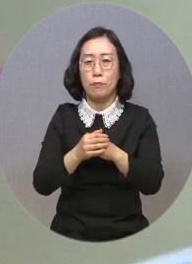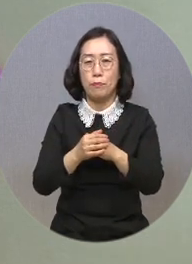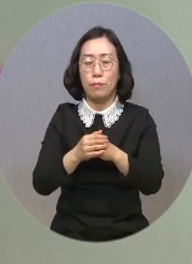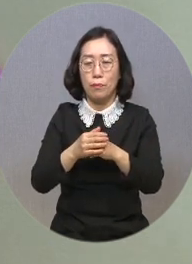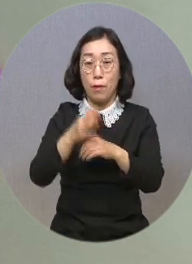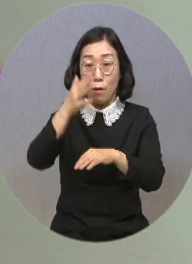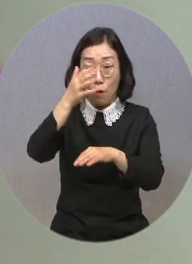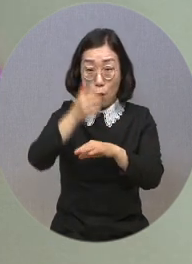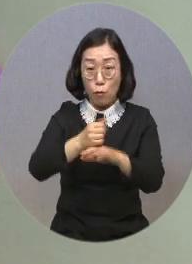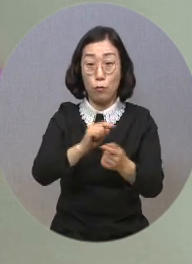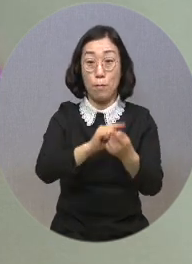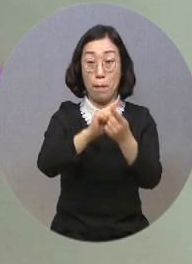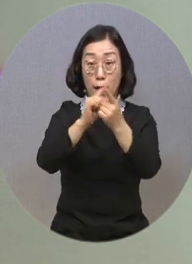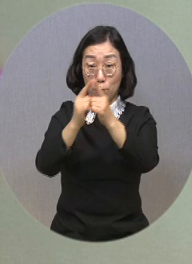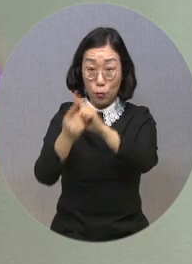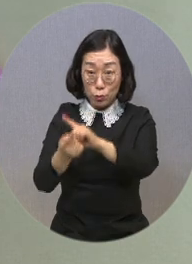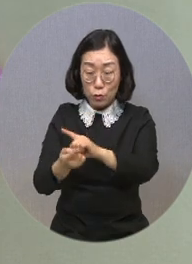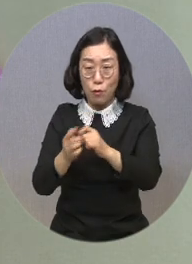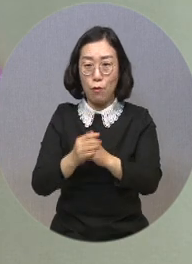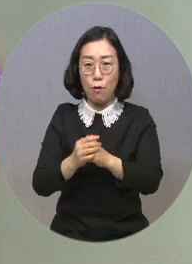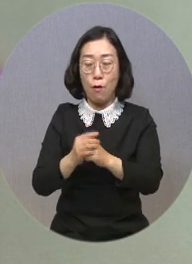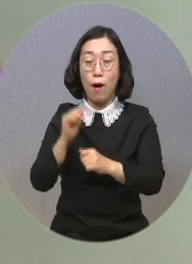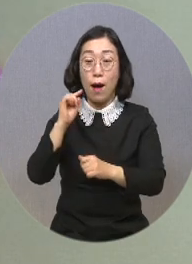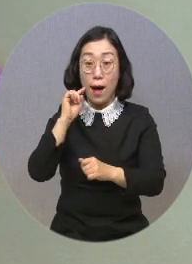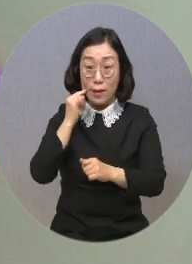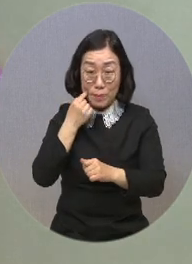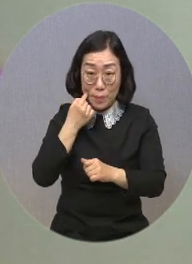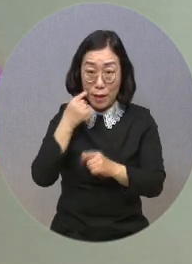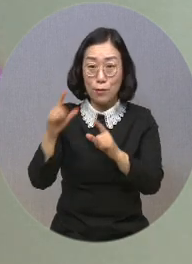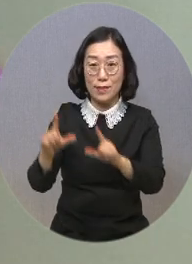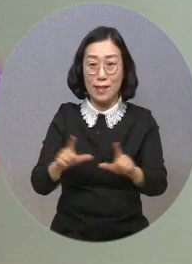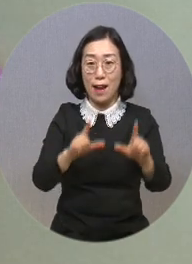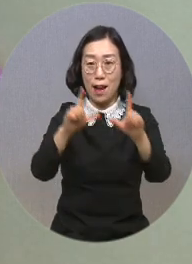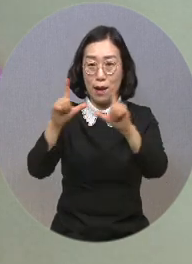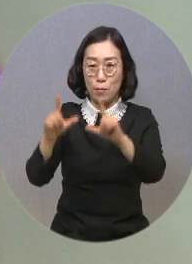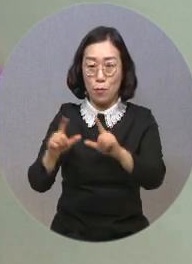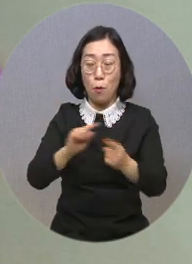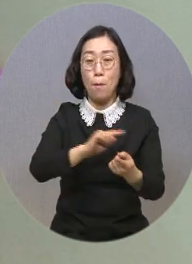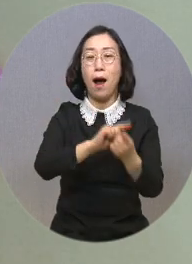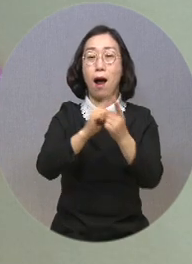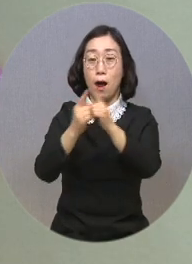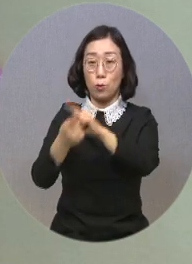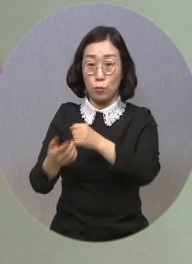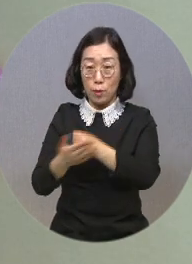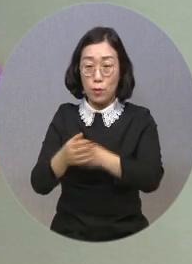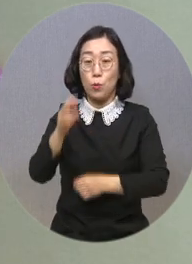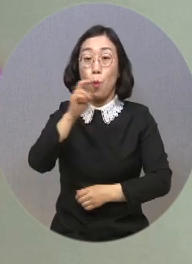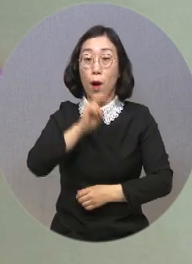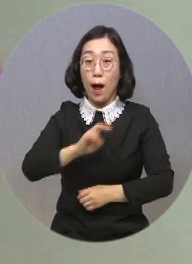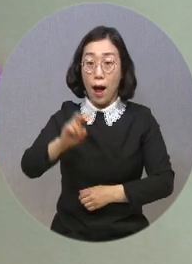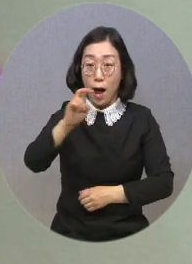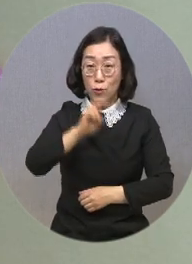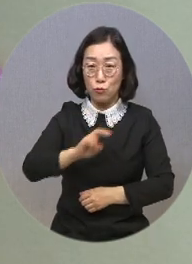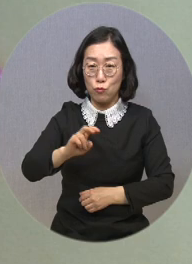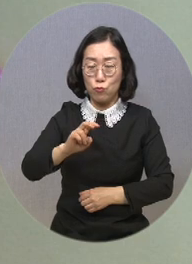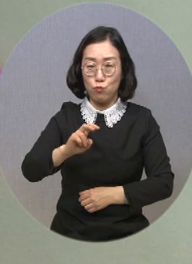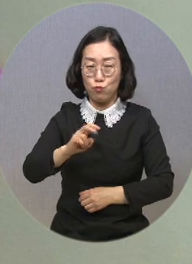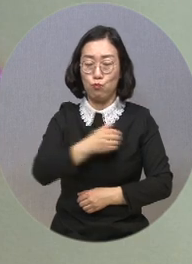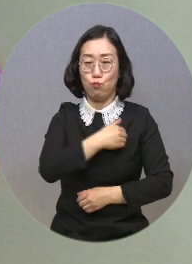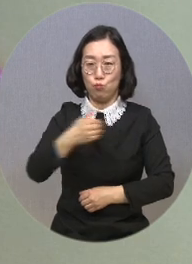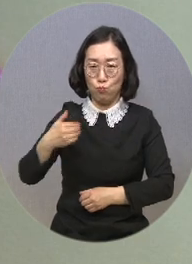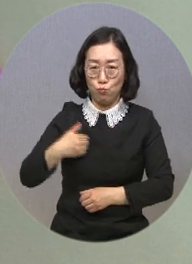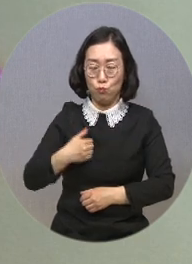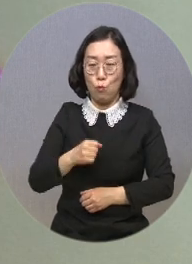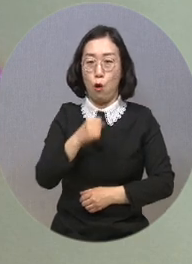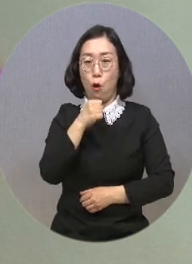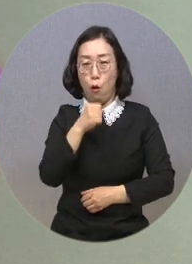그러다가 봉사를 만나서 아름다움을 받고 또 실천하게 됐고 또 지금은 가수의 길을 당당히 걸어가면서